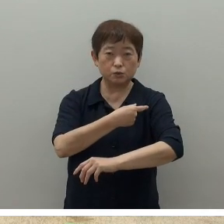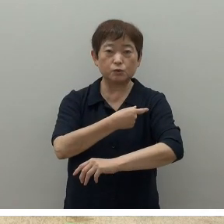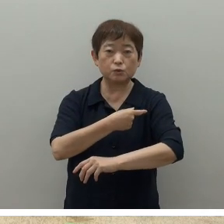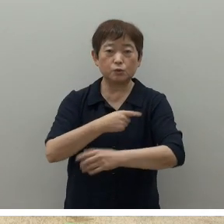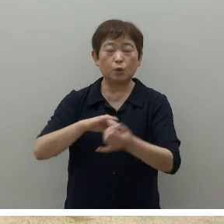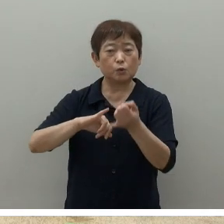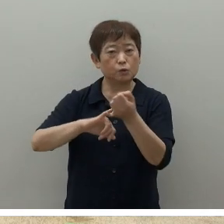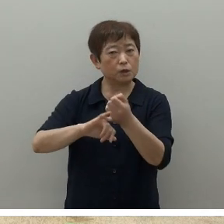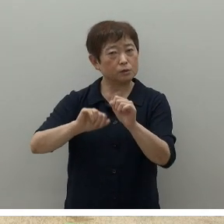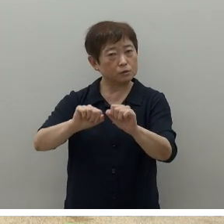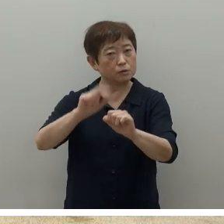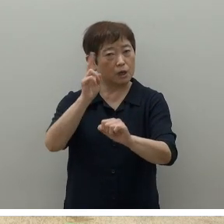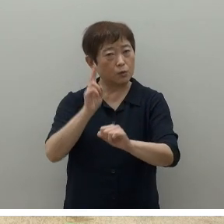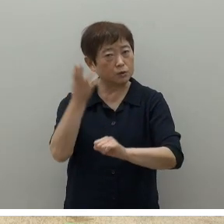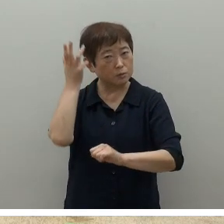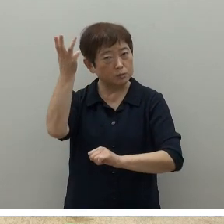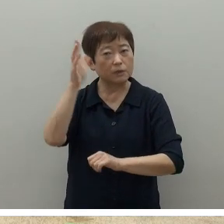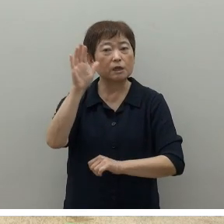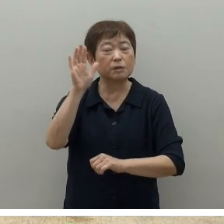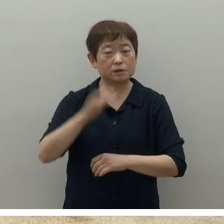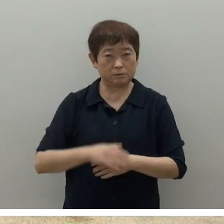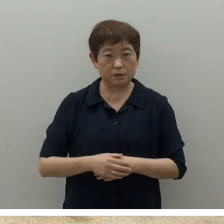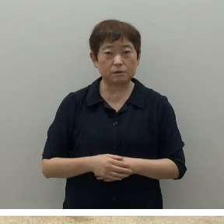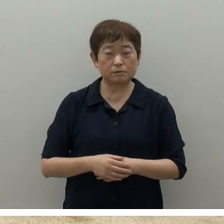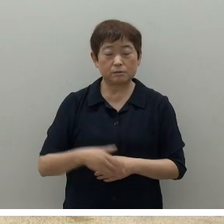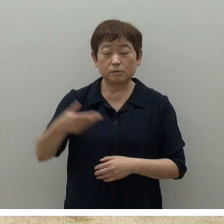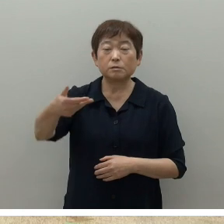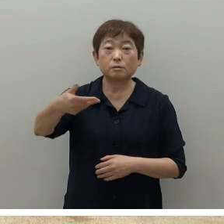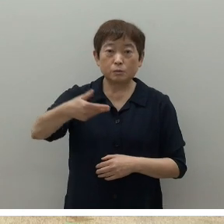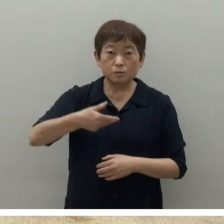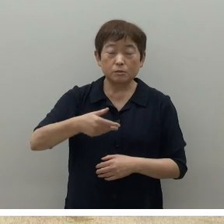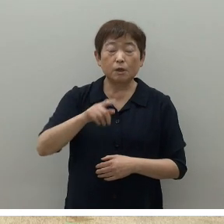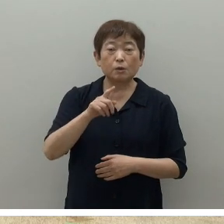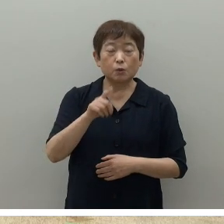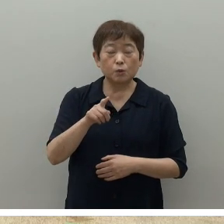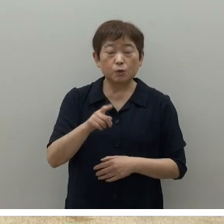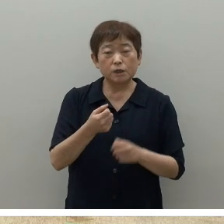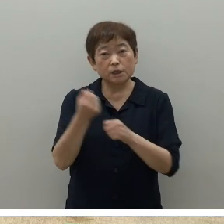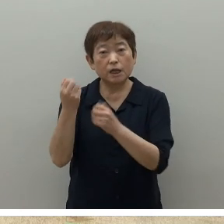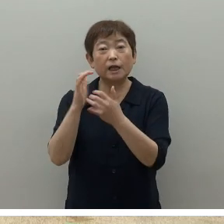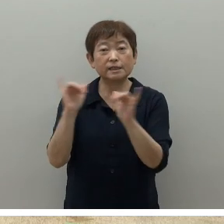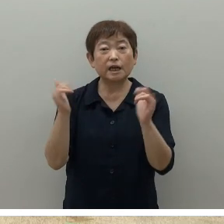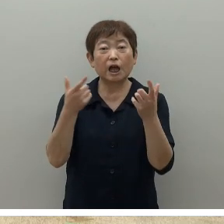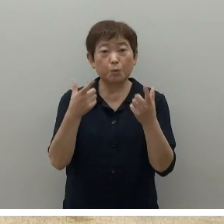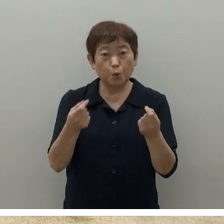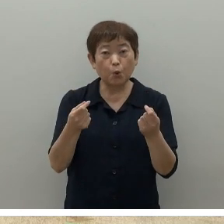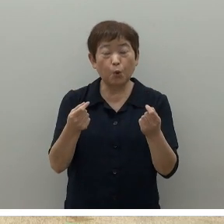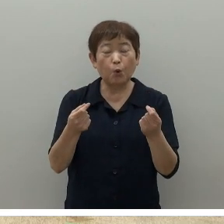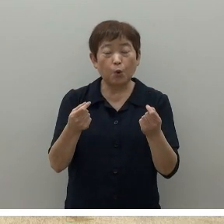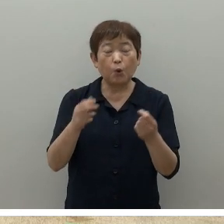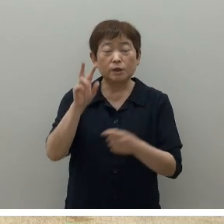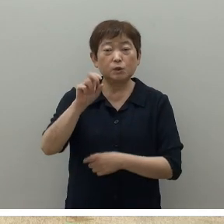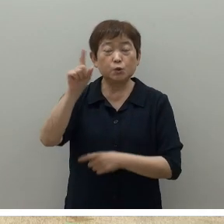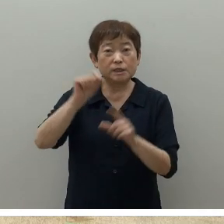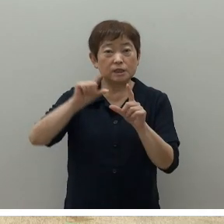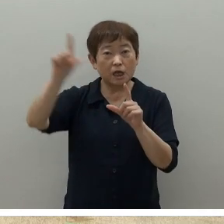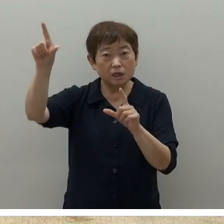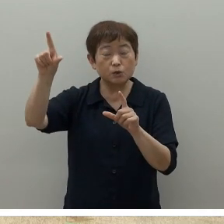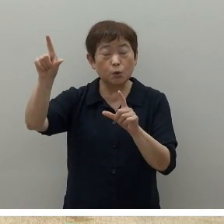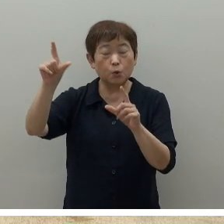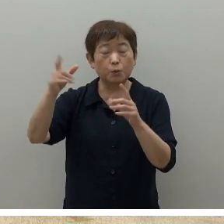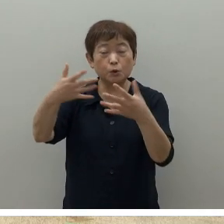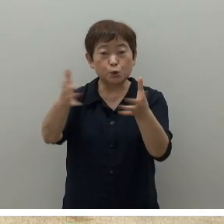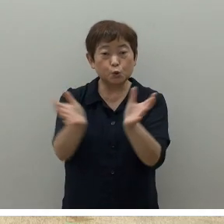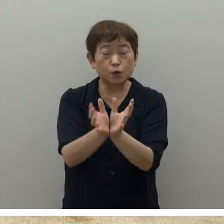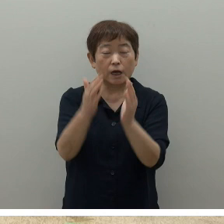こういう方も例えばグリーンベースとかでも受けられるんですよね。 はい、そうです。